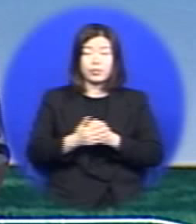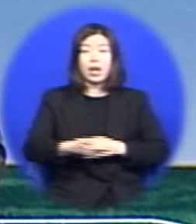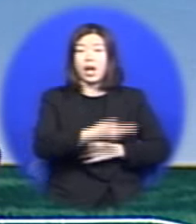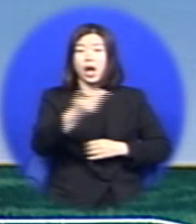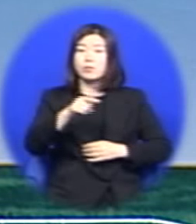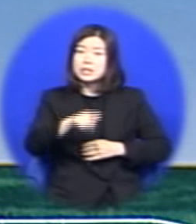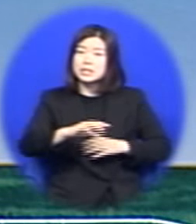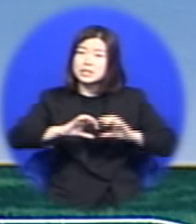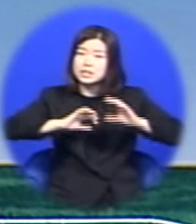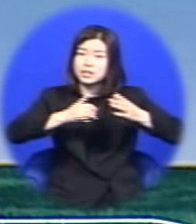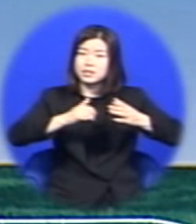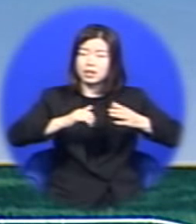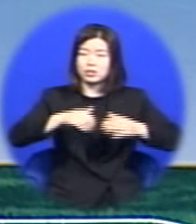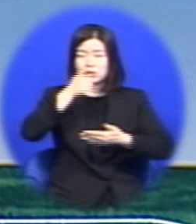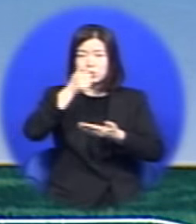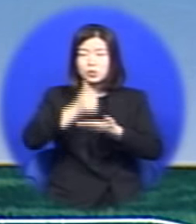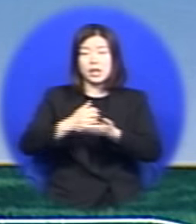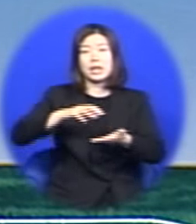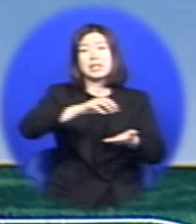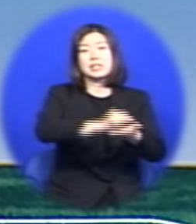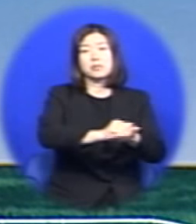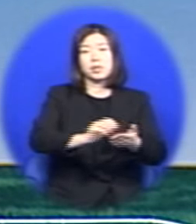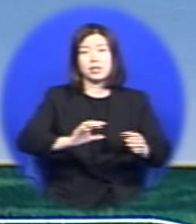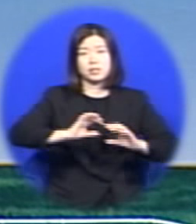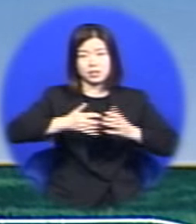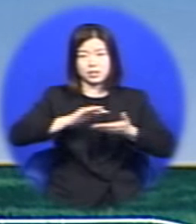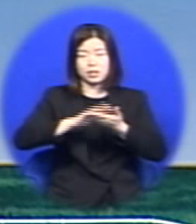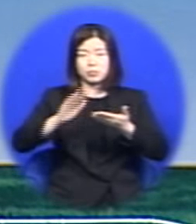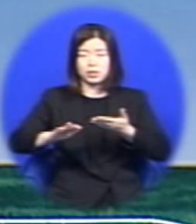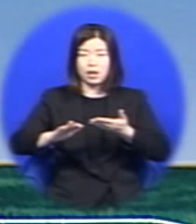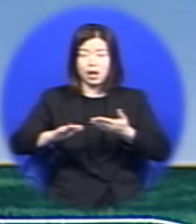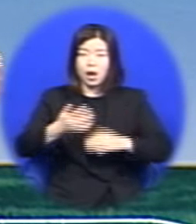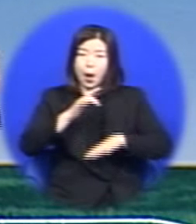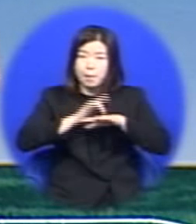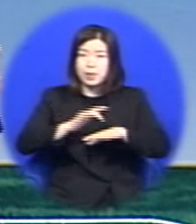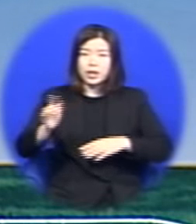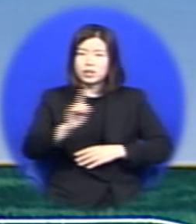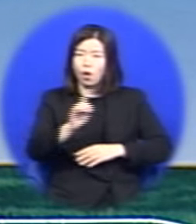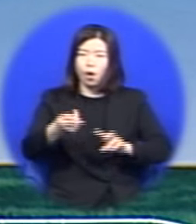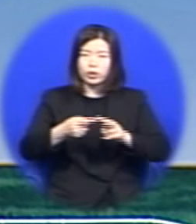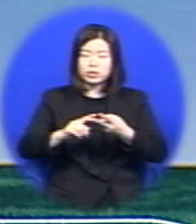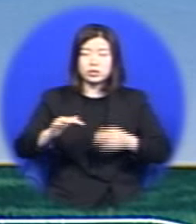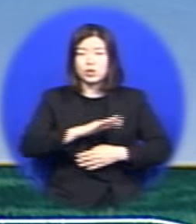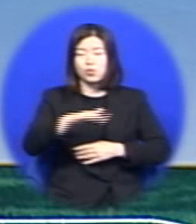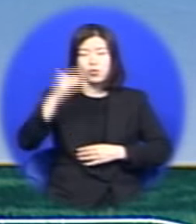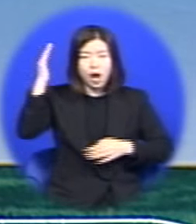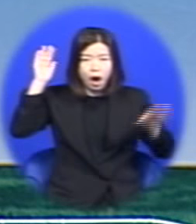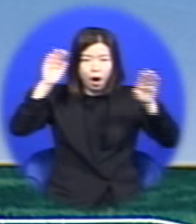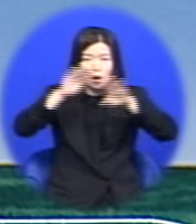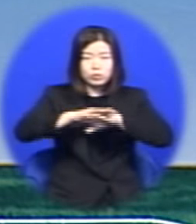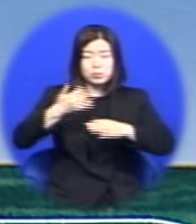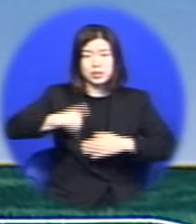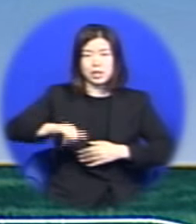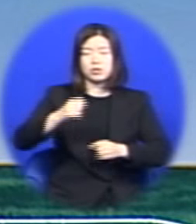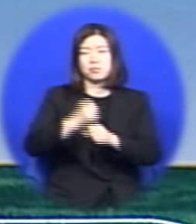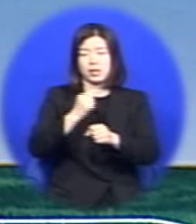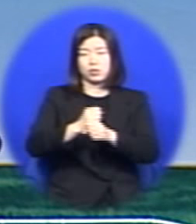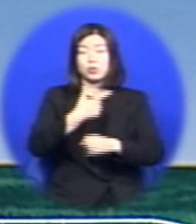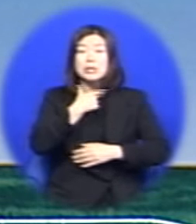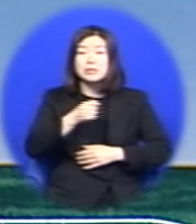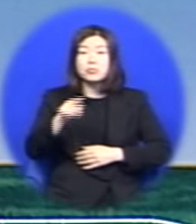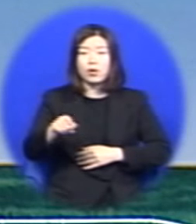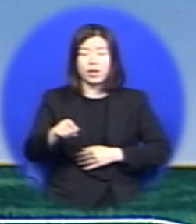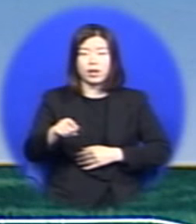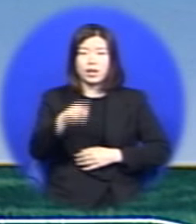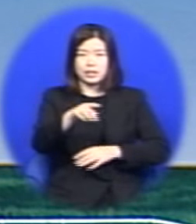여러분, 이 세상은 죄가 지배하는 세상입니다. 마귀는 우리를 어떻든지 어둠의 자식으로 만들려고 합니다. 그때